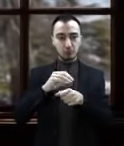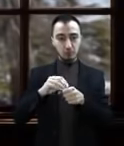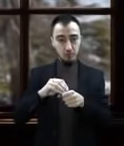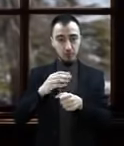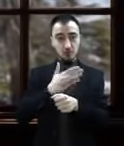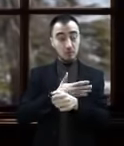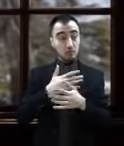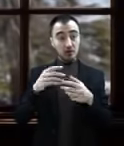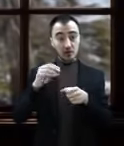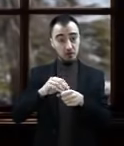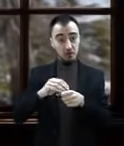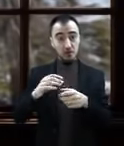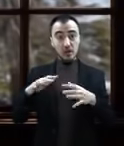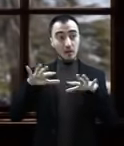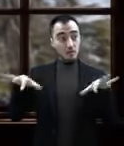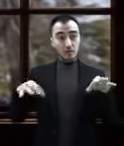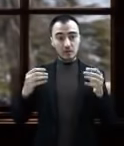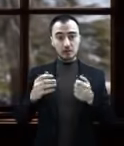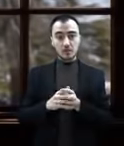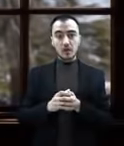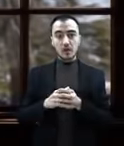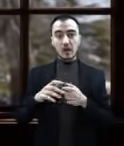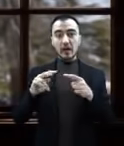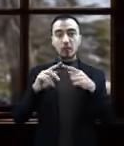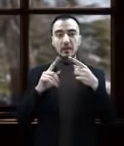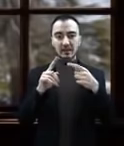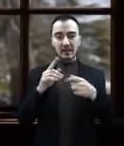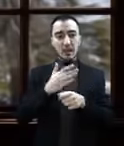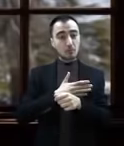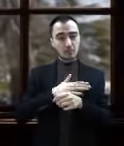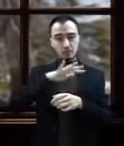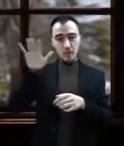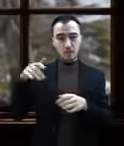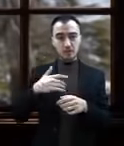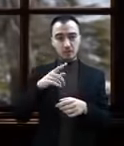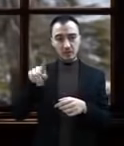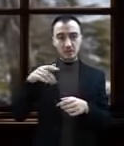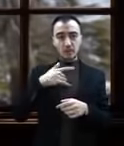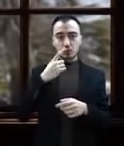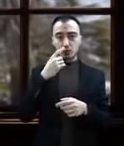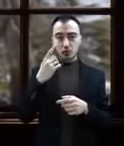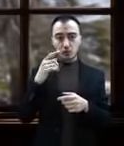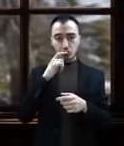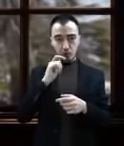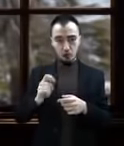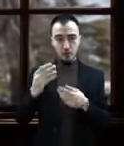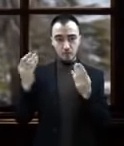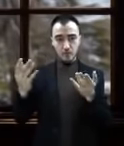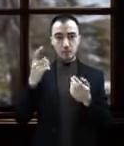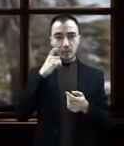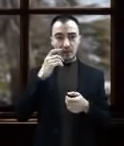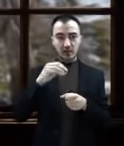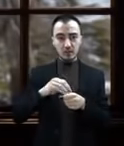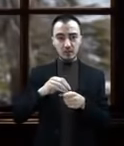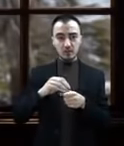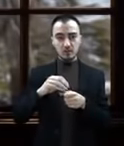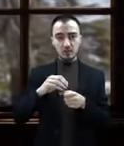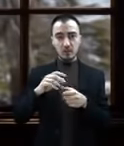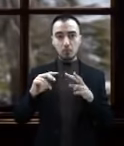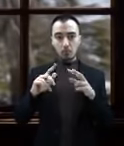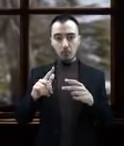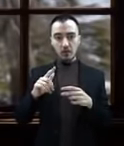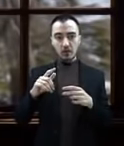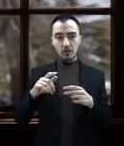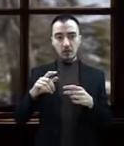yetimin hakkını gözeteceğim. Oy versin ya da vermesin, herkese eşit ve adil bir şekilde hizmet